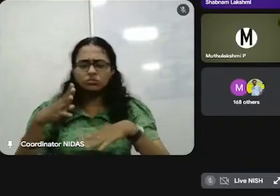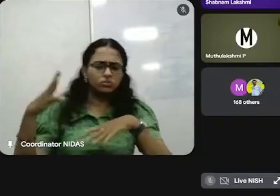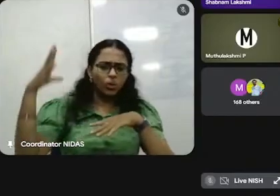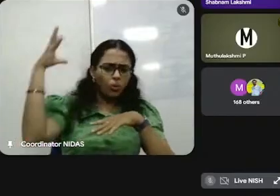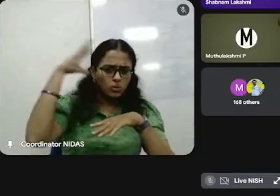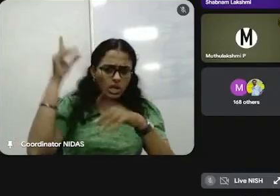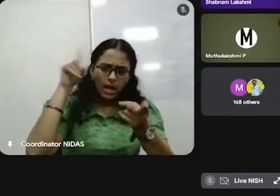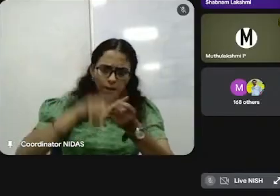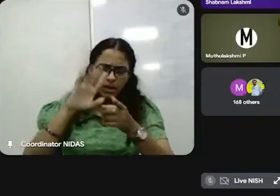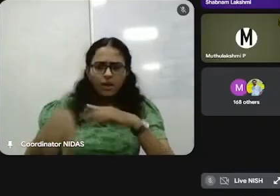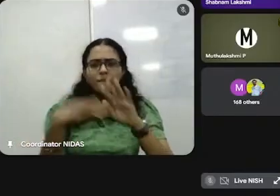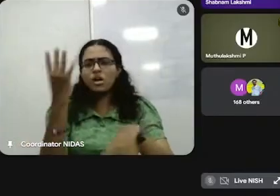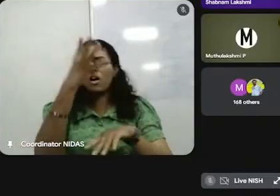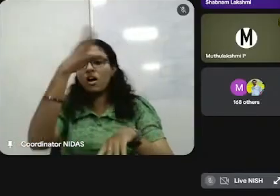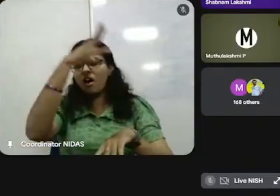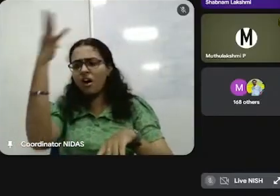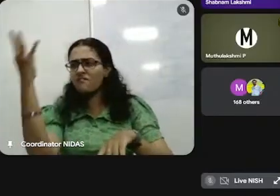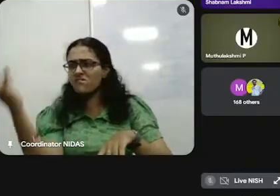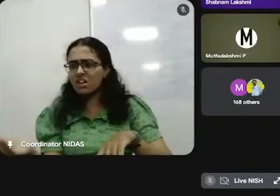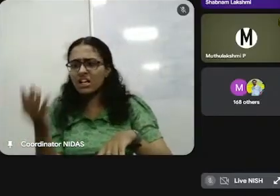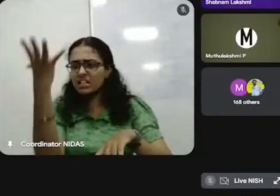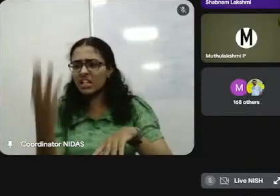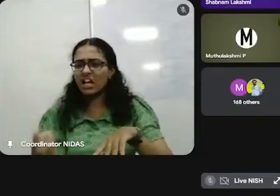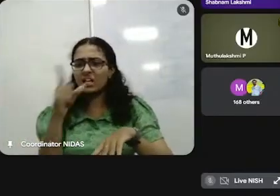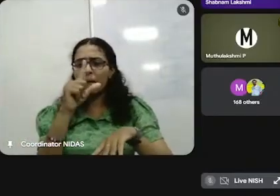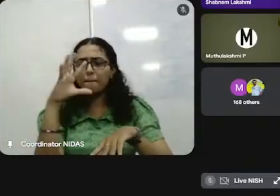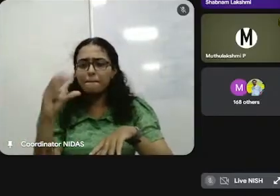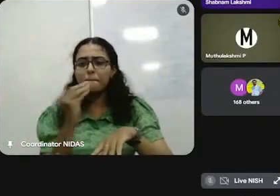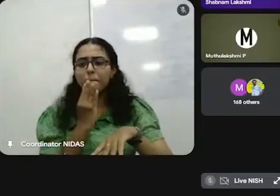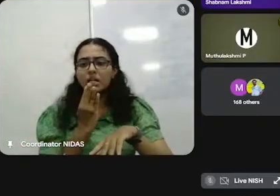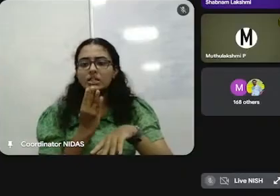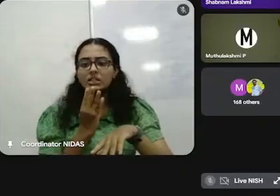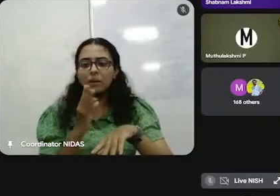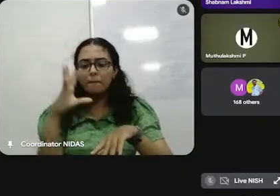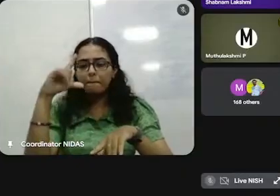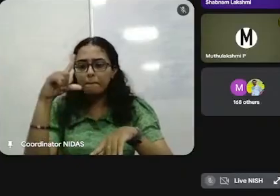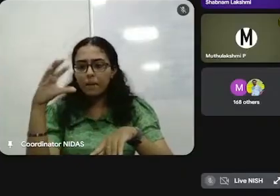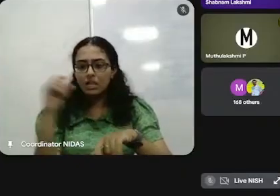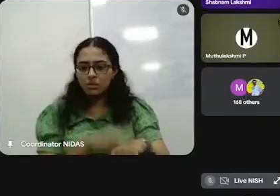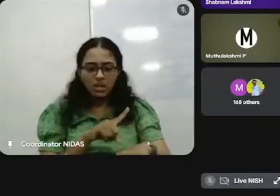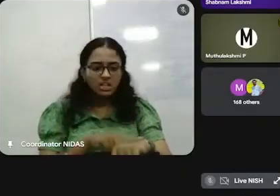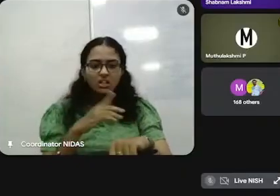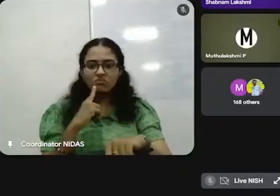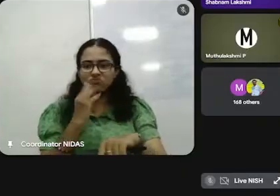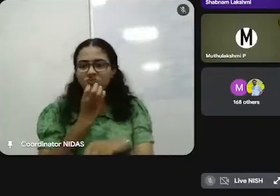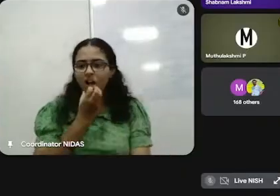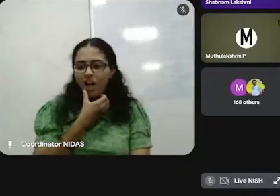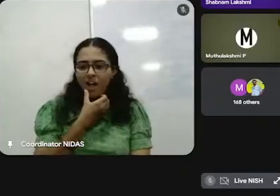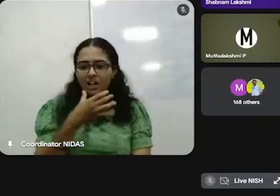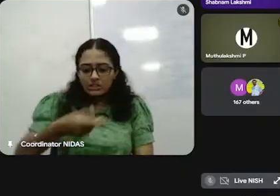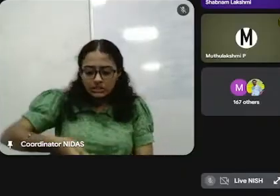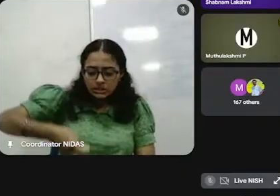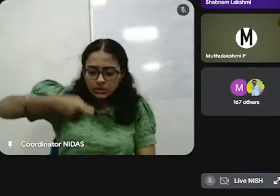സംഭവമാണ്. വൈകിട്ട് ഒരു 10 മണി ആയപ്പോഴത്തേക്കിനാണ് പേഷ്യന്റിന്റെ ചുണ്ട് ഇങ്ങനെ കോടിപ്പോയതും ഒട്ടും ഒരു സ്പൂൺ പോലും